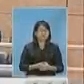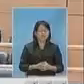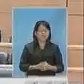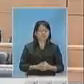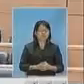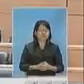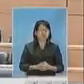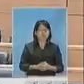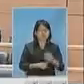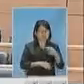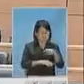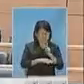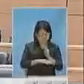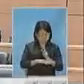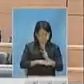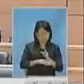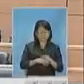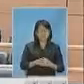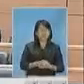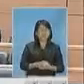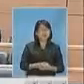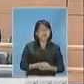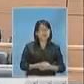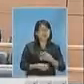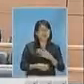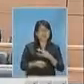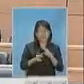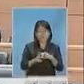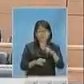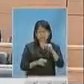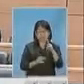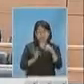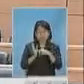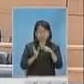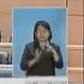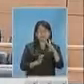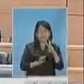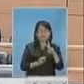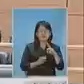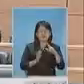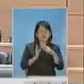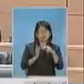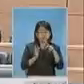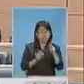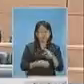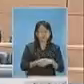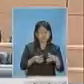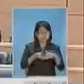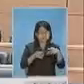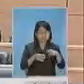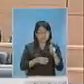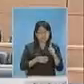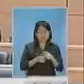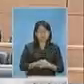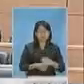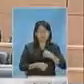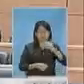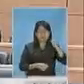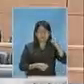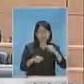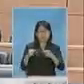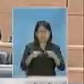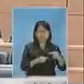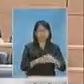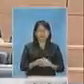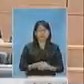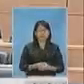ครับท่านประธานที่เคารพครับผมณัฐวุฒิไายเกื้อบัญชีรายชื่อพรรคเพื่อไทยผมจะทำหน้าที่ของผมต่อ